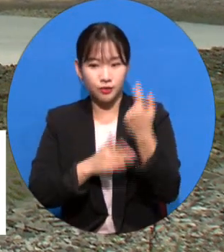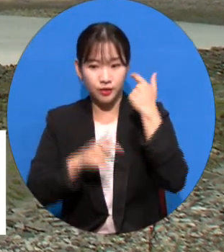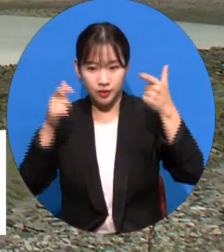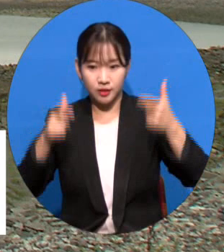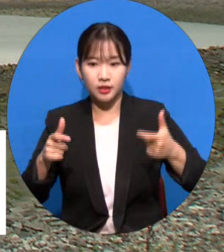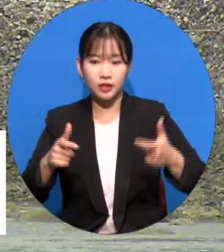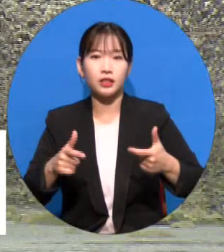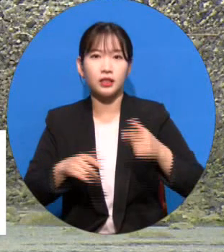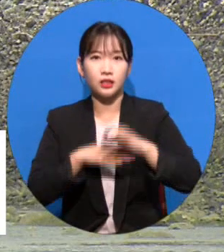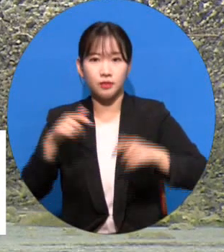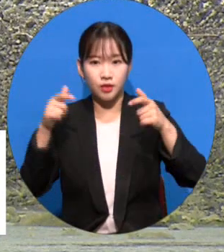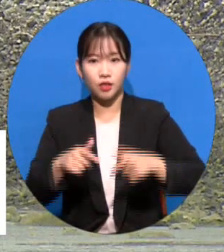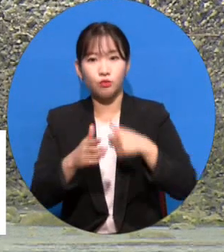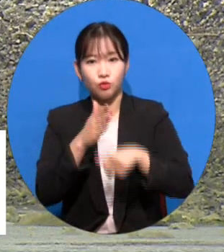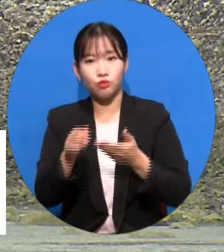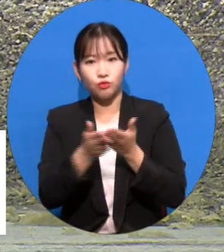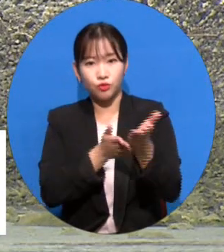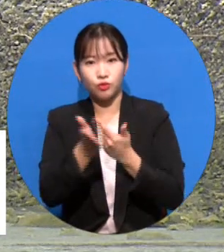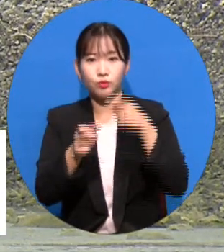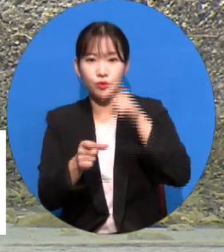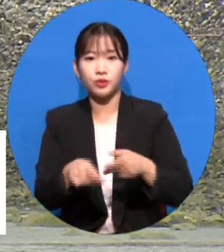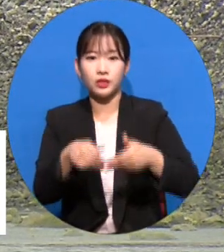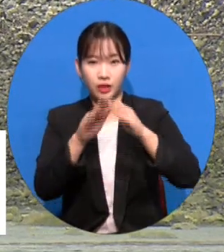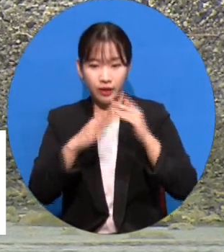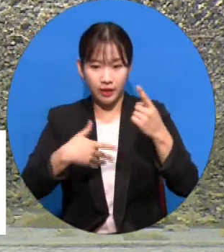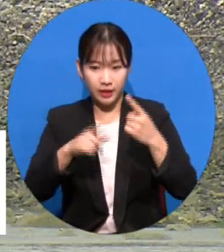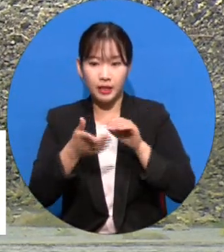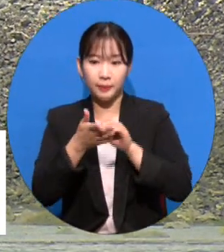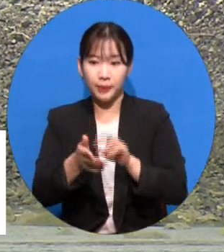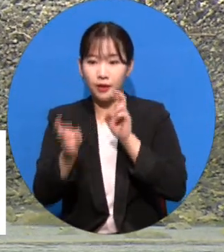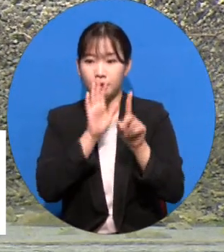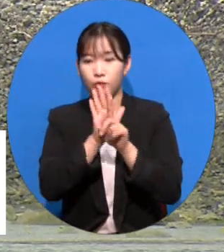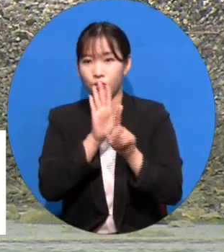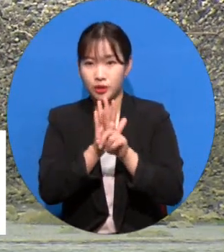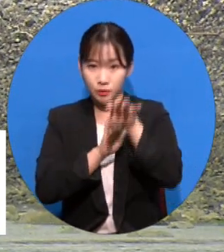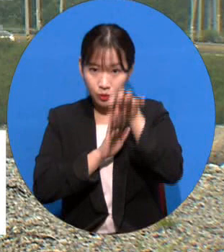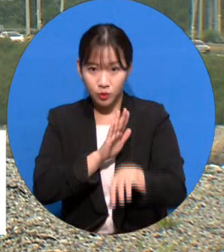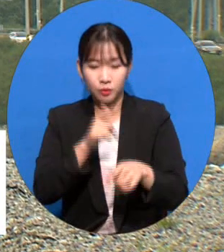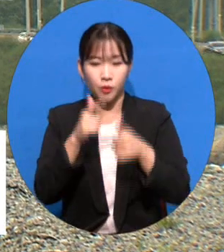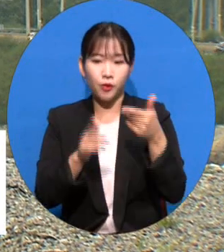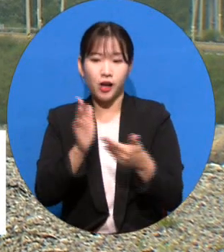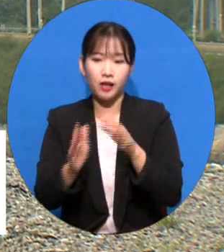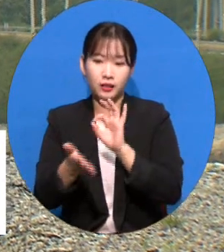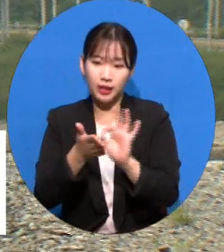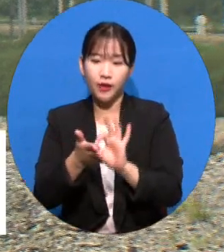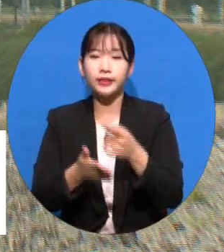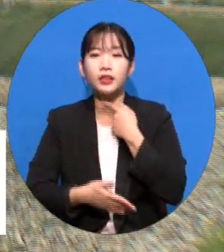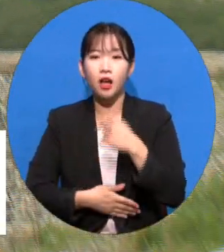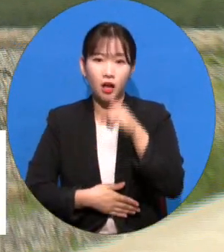배후단지는 서남권 물류 수출입을 위해 조성됐으며 1차 입주기업 모집 대상 부지는 목포항을